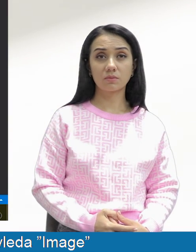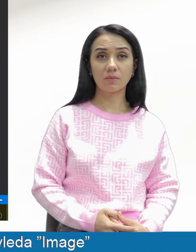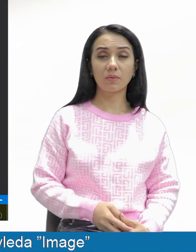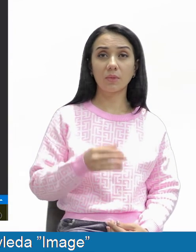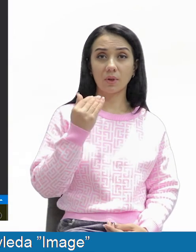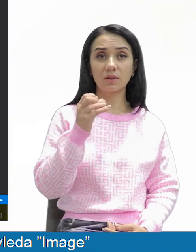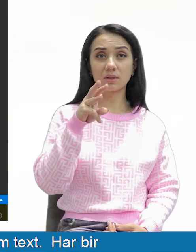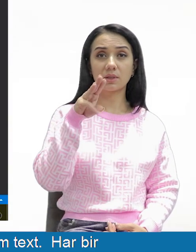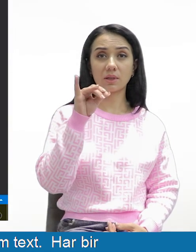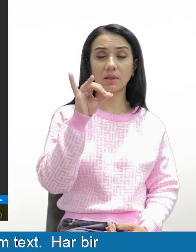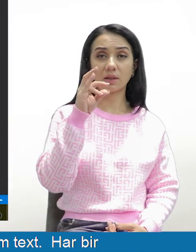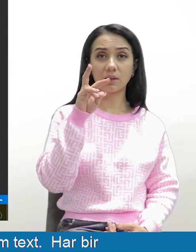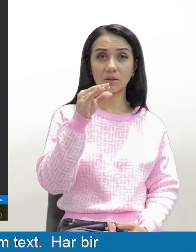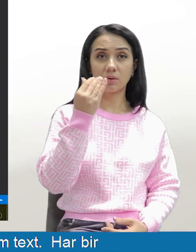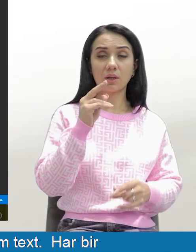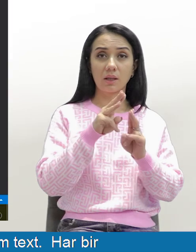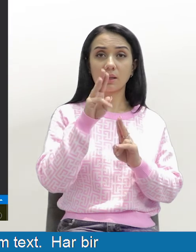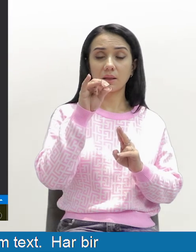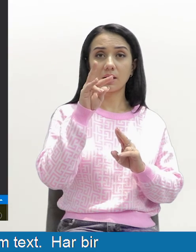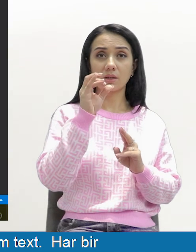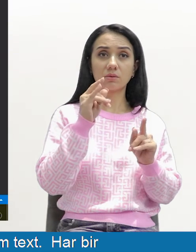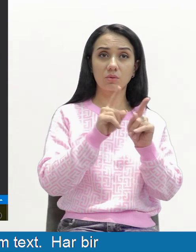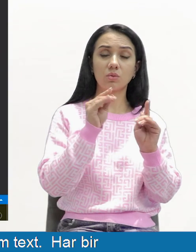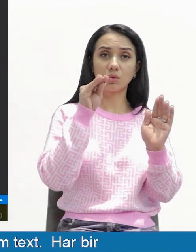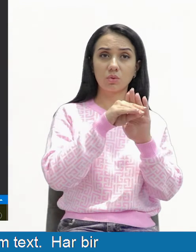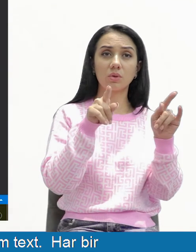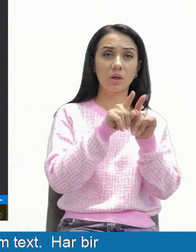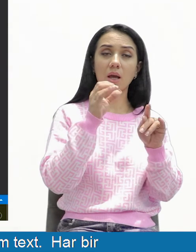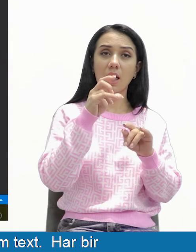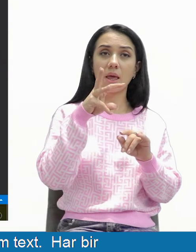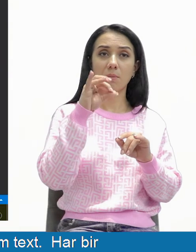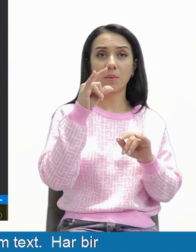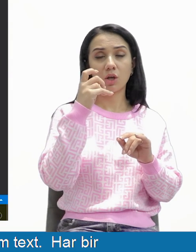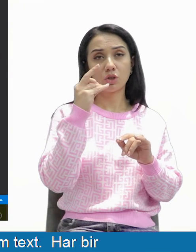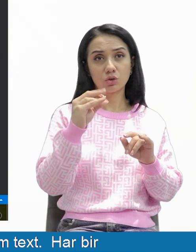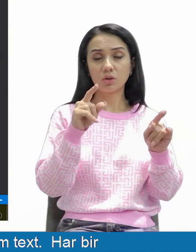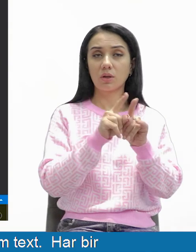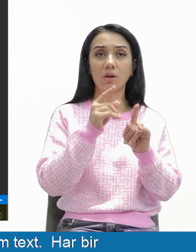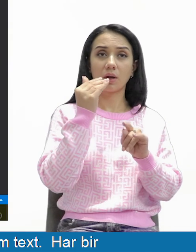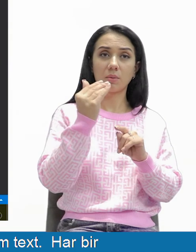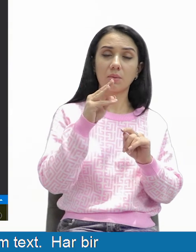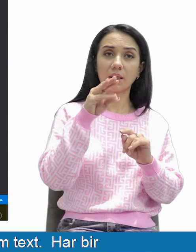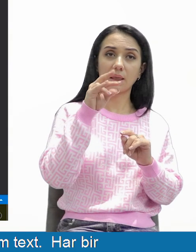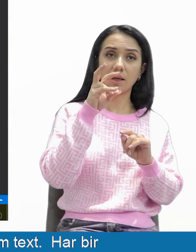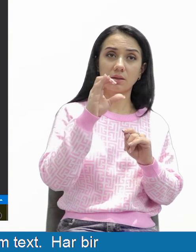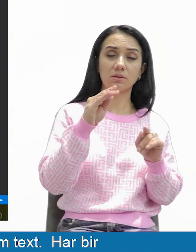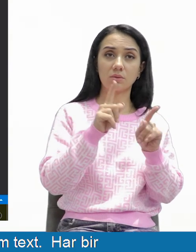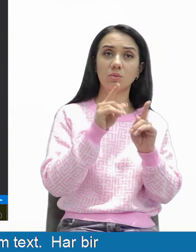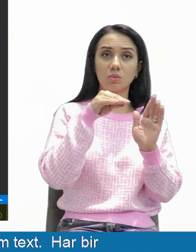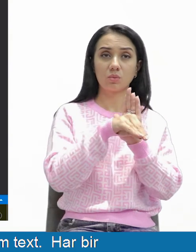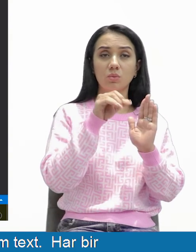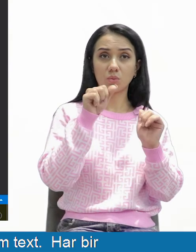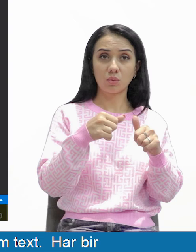stilida image turibdi. Yoniga tekst ham qo'ysam, xuddi shu narsa mana. Ham image, ham tekst.